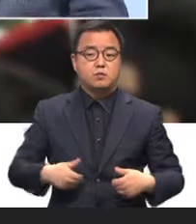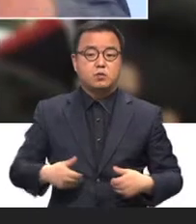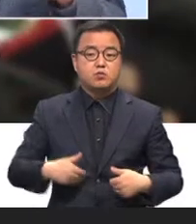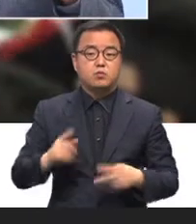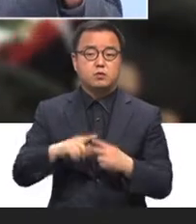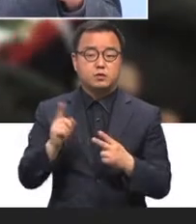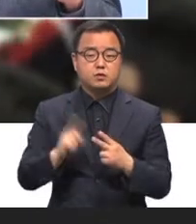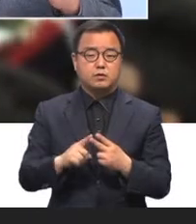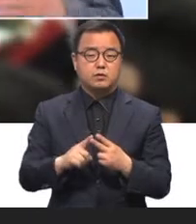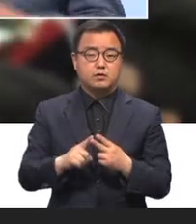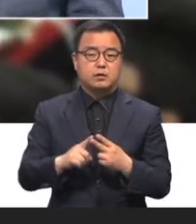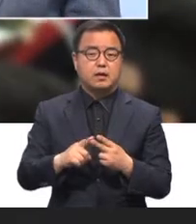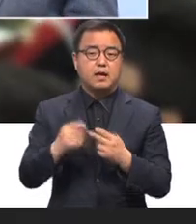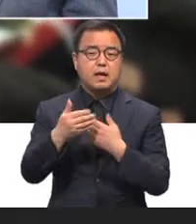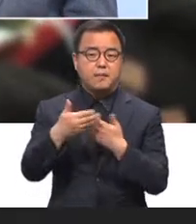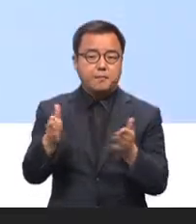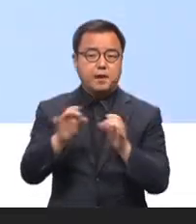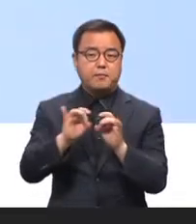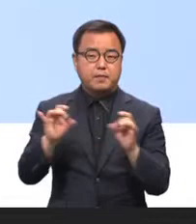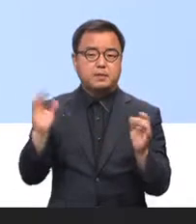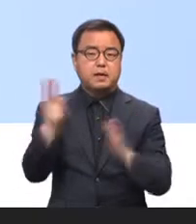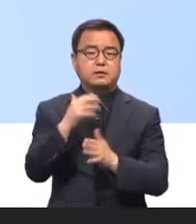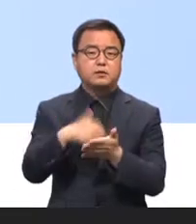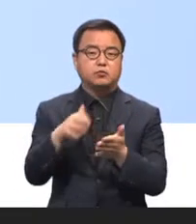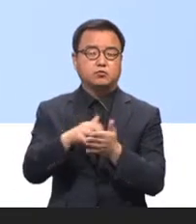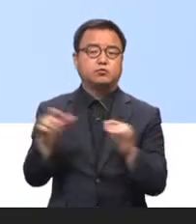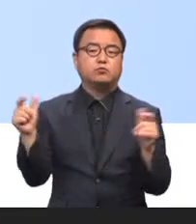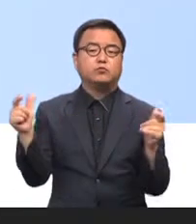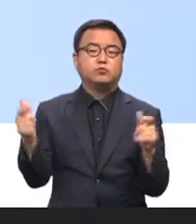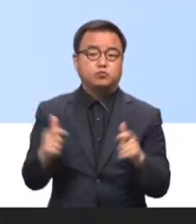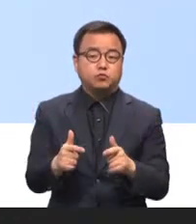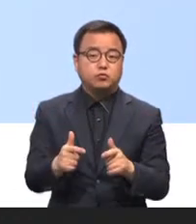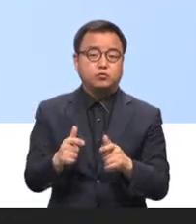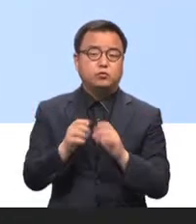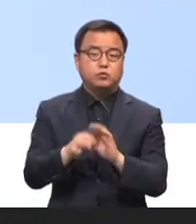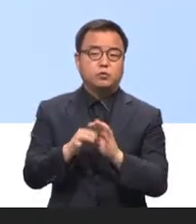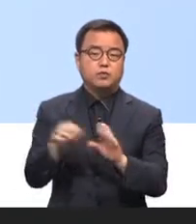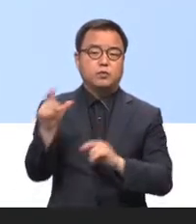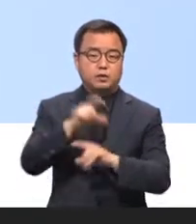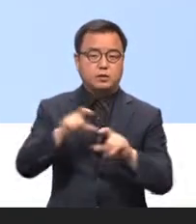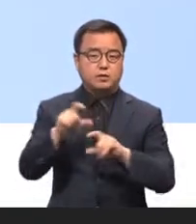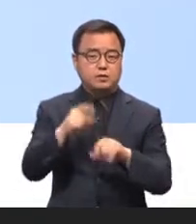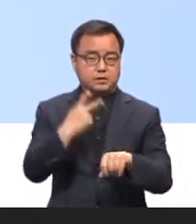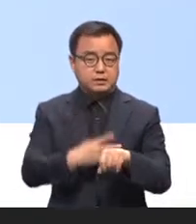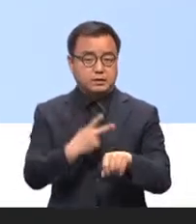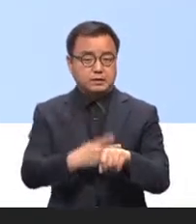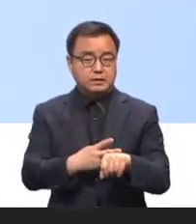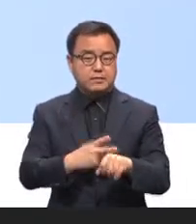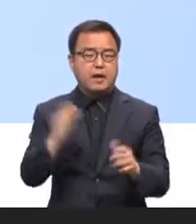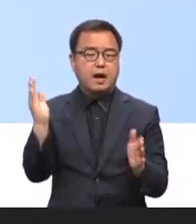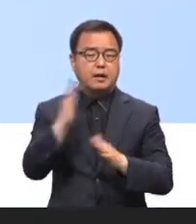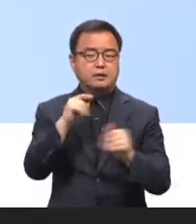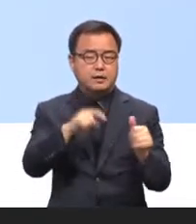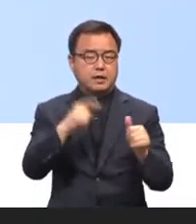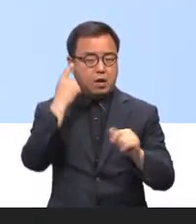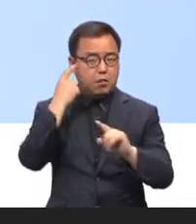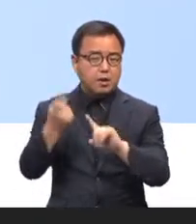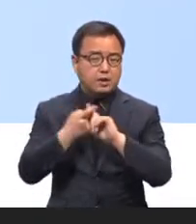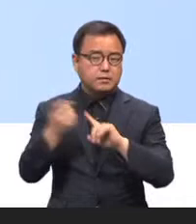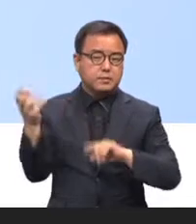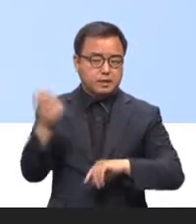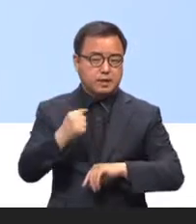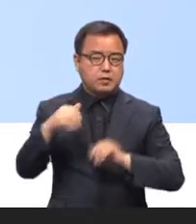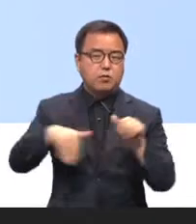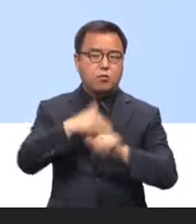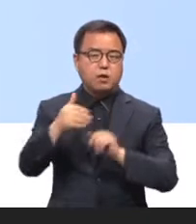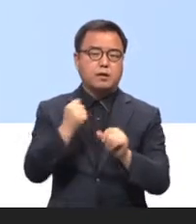가미가 그 학급당 학생 수를 줄여서 선생님들이 좀더 학생들에게 더 관심을 각 기울일 수 있는 그런 환경